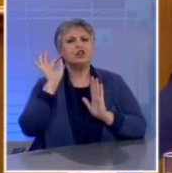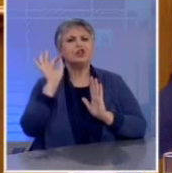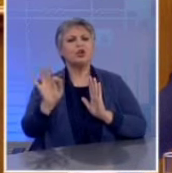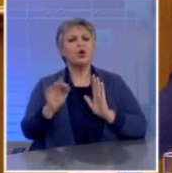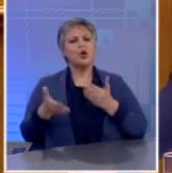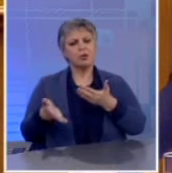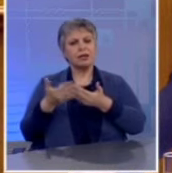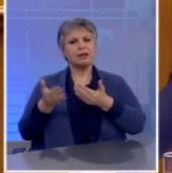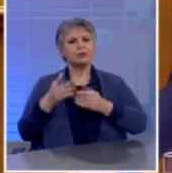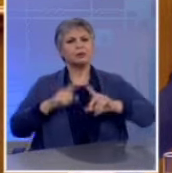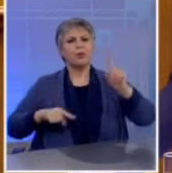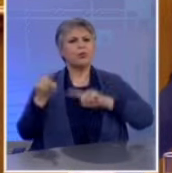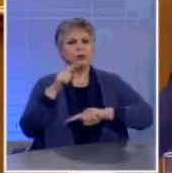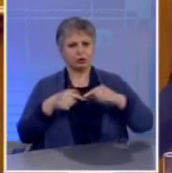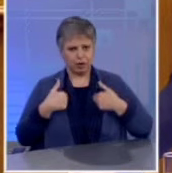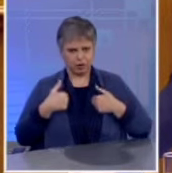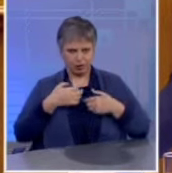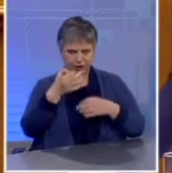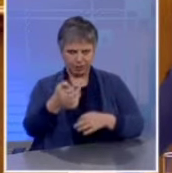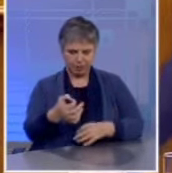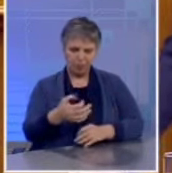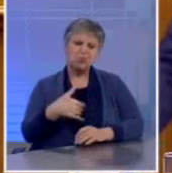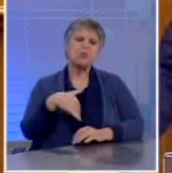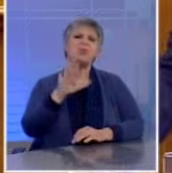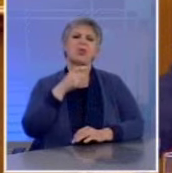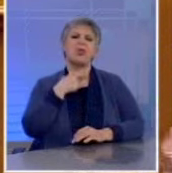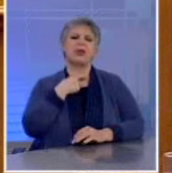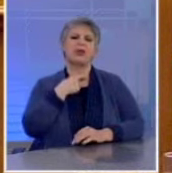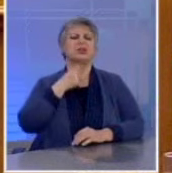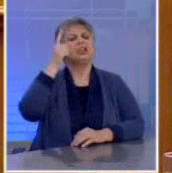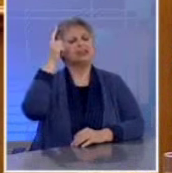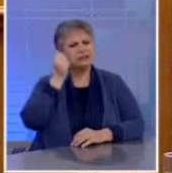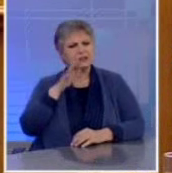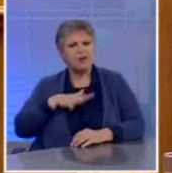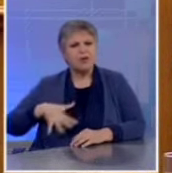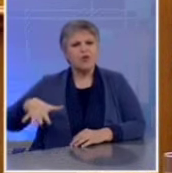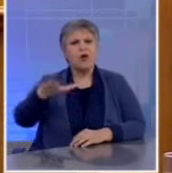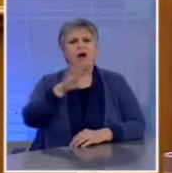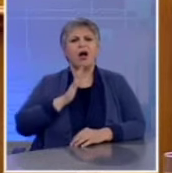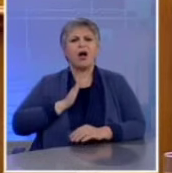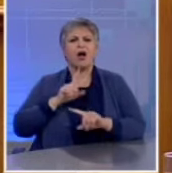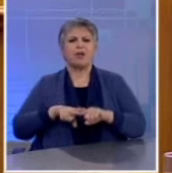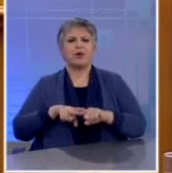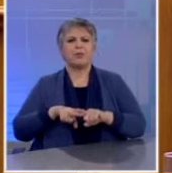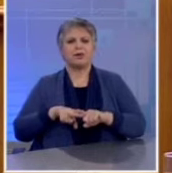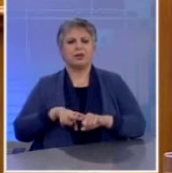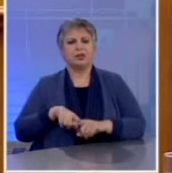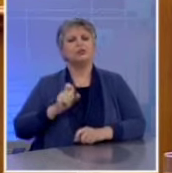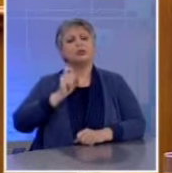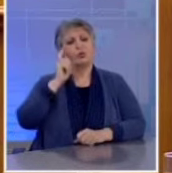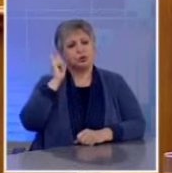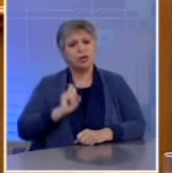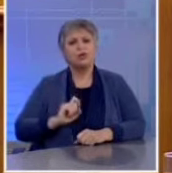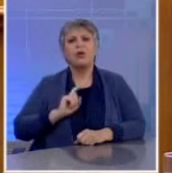Αυτό δεν χρειάζεται να σας το πω εγώ. Αυτό το γνωρίζει το Πανελλήνιο και κυρίως το γνωρίζουν όσοι